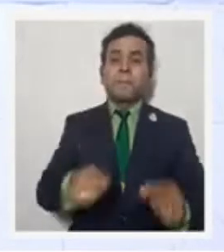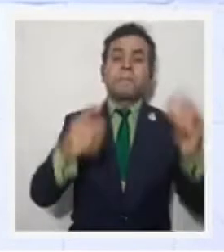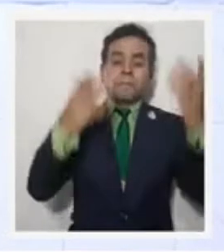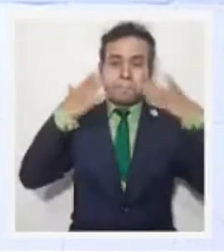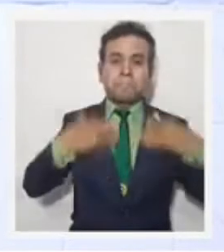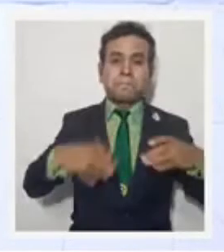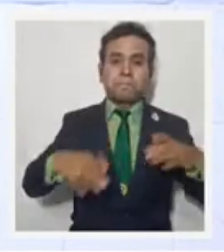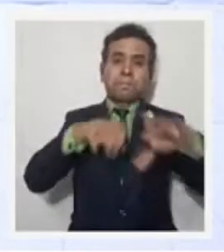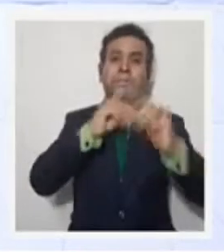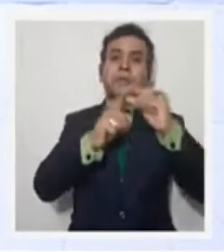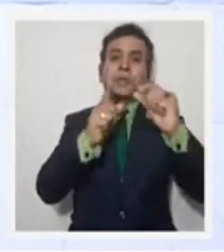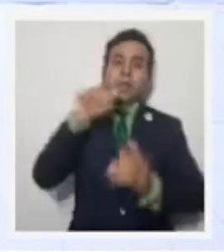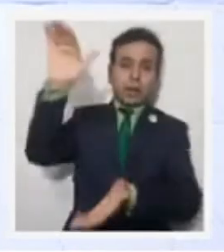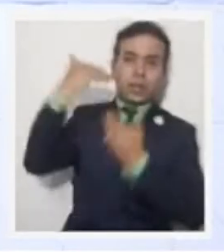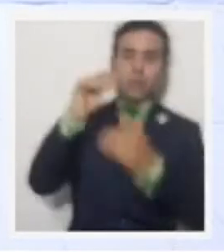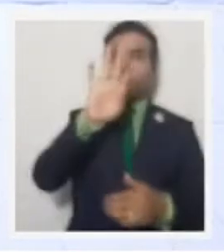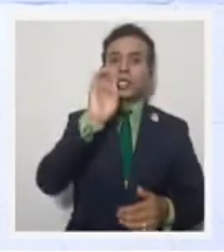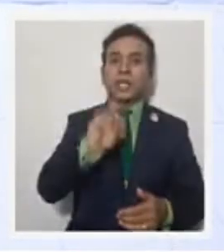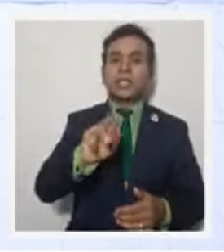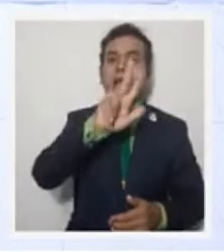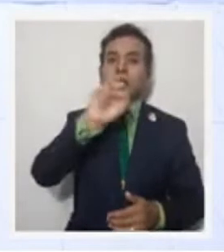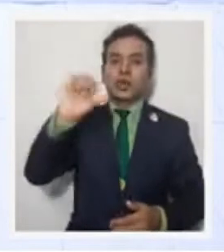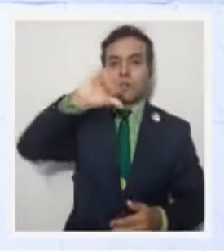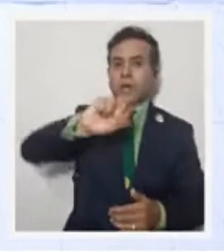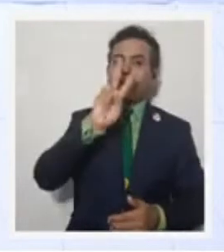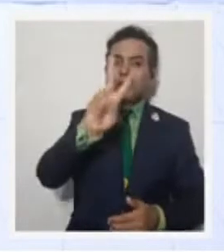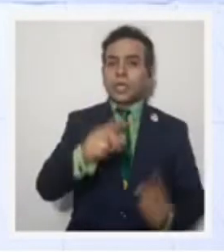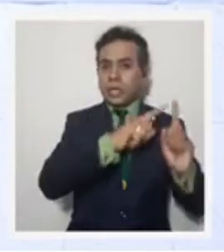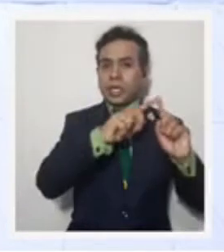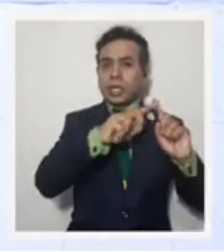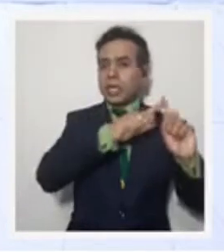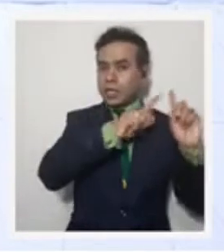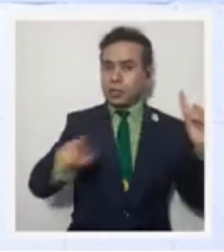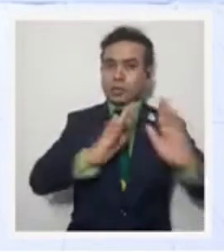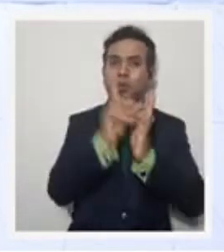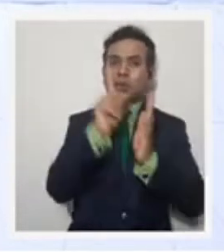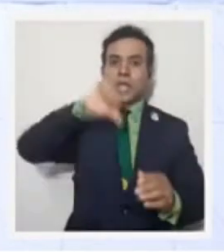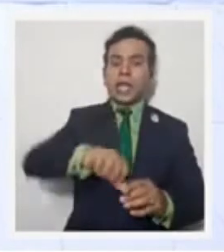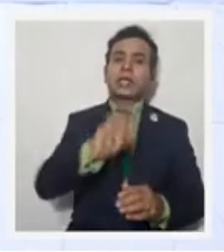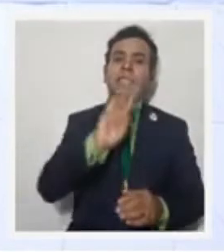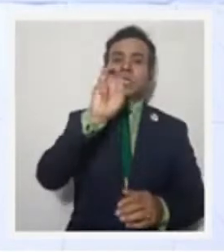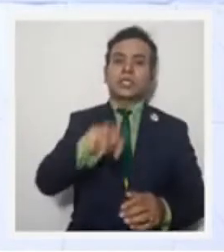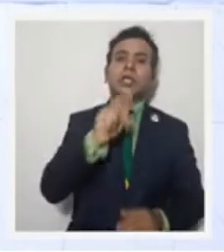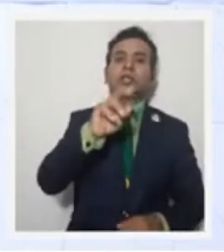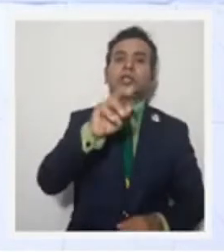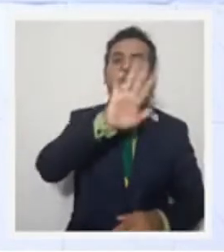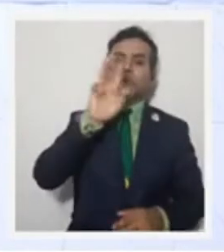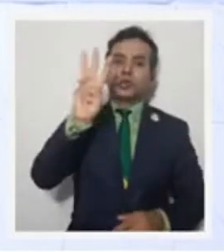নতুন করে আবারও আমরা ব্যক্তিগত সুরক্ষা সামগ্রী সংগ্রহ করতে পেরেছি 24 ঘন্টা 40,892টি এবং এ